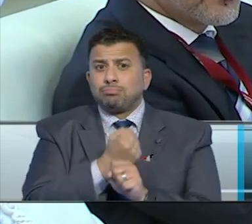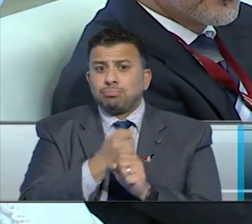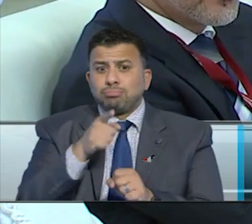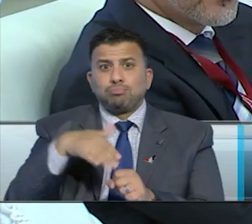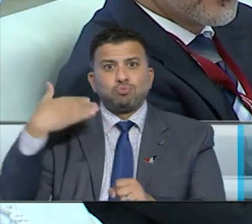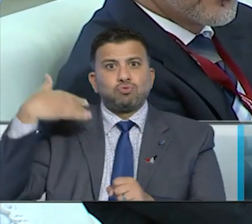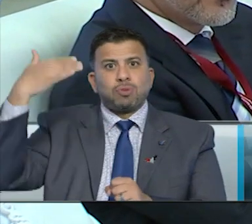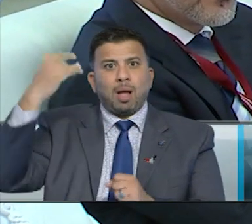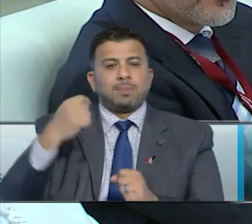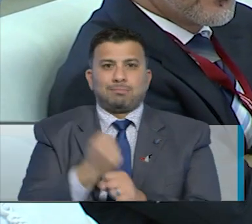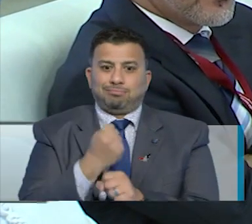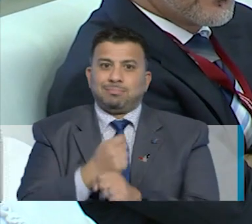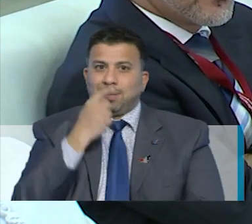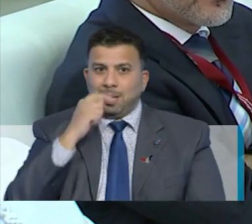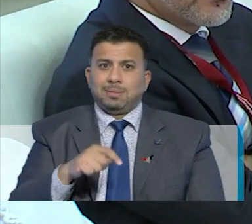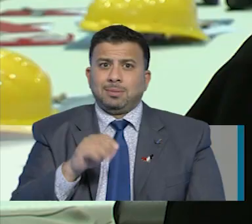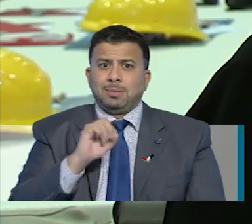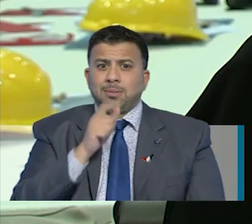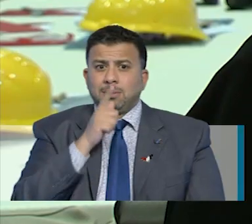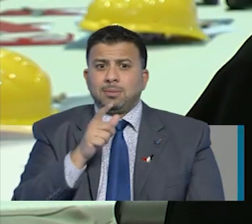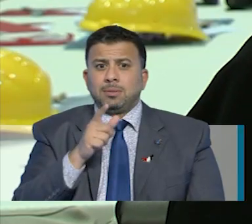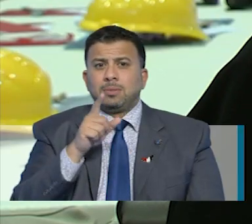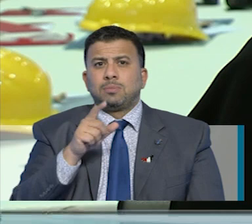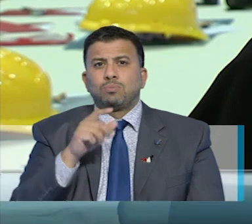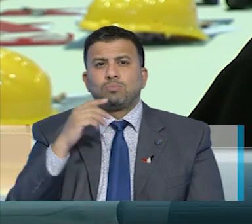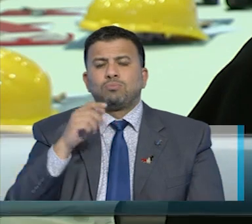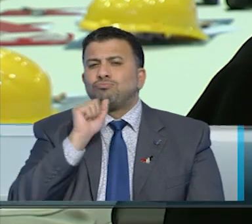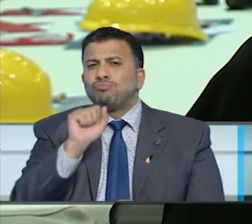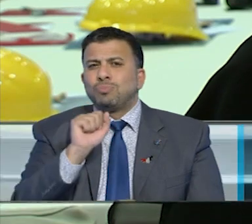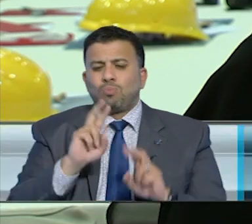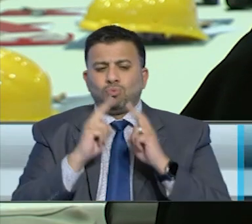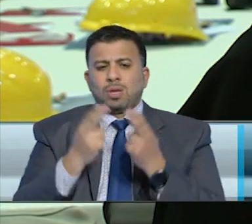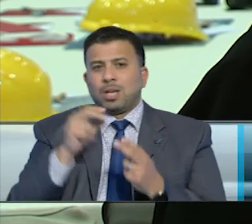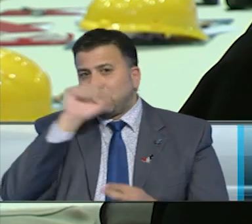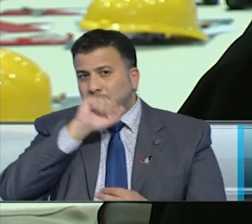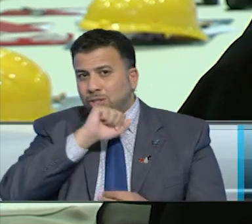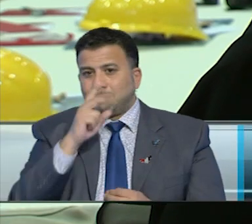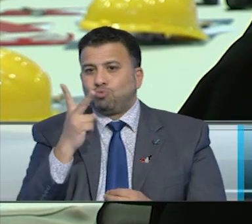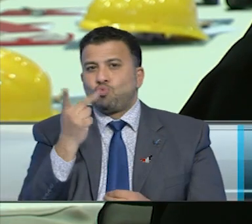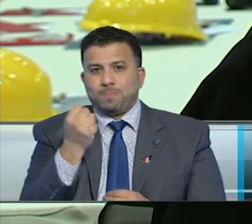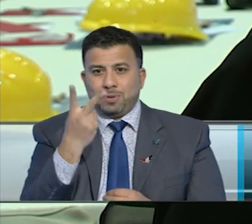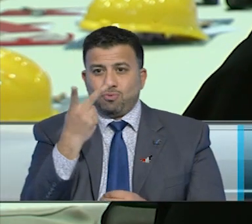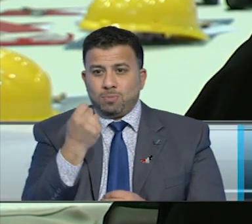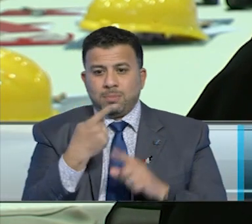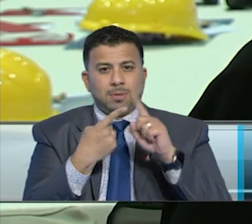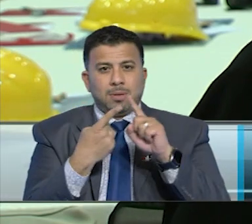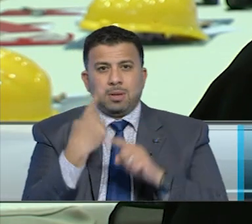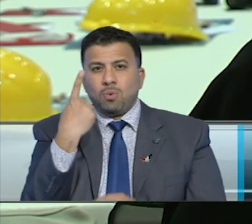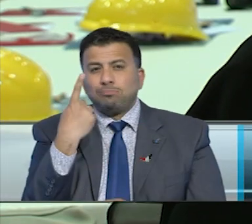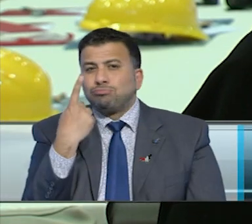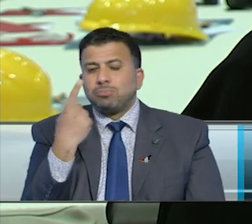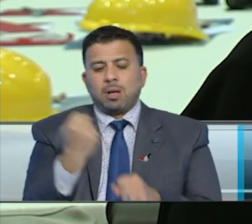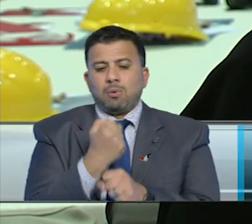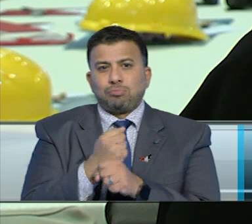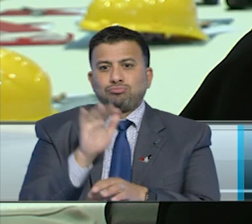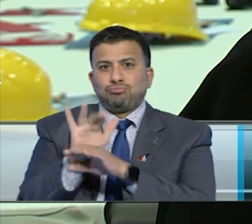في المستقبل. ملتقى الشارقة الهندسة الثاني انقسم على يومين. اليوم الأول تضمن ورش عمل